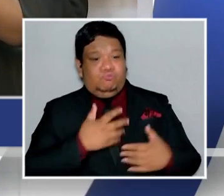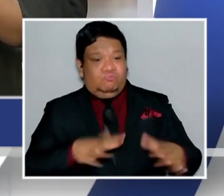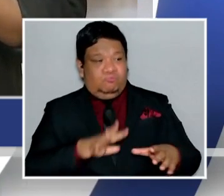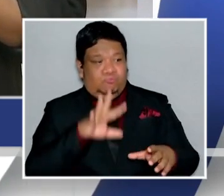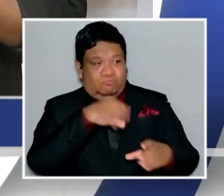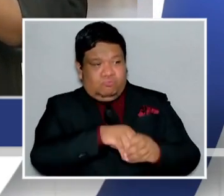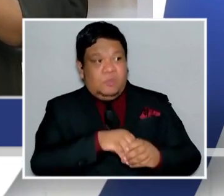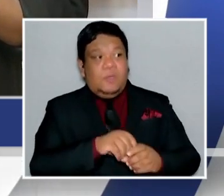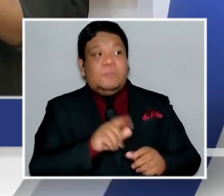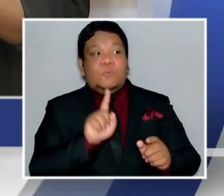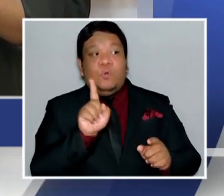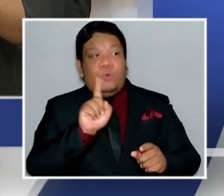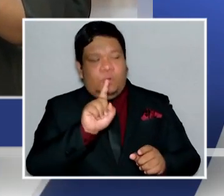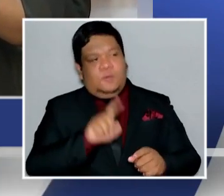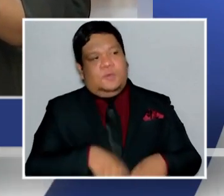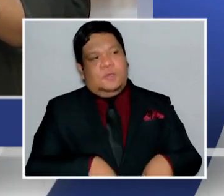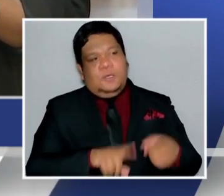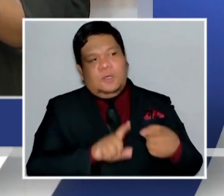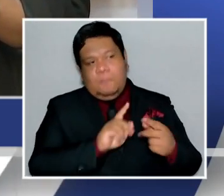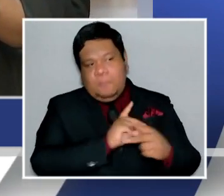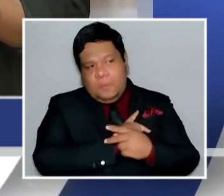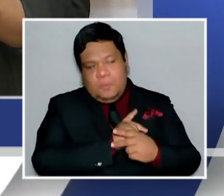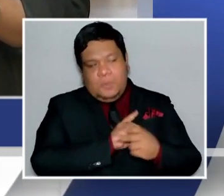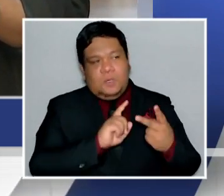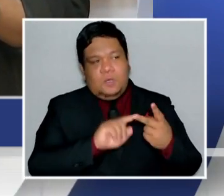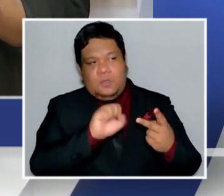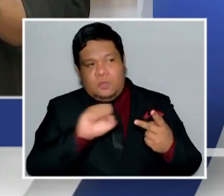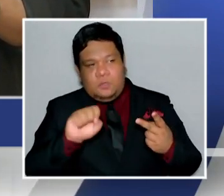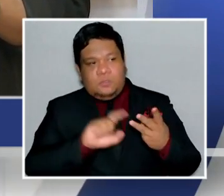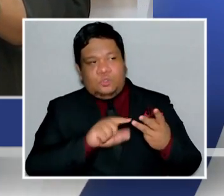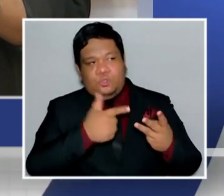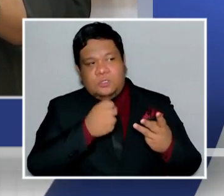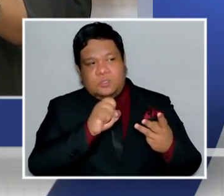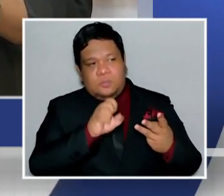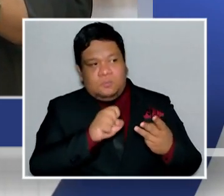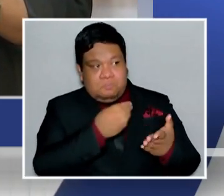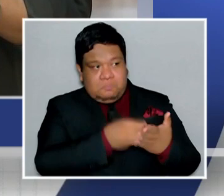ang pag-ibig, ang SSS at ang GSIS.